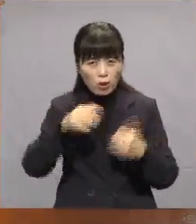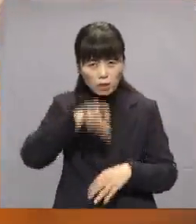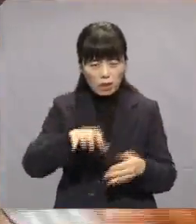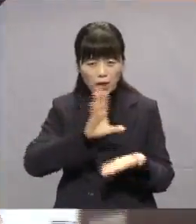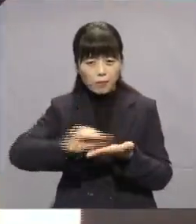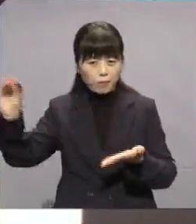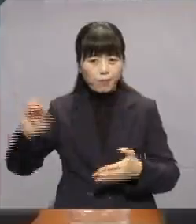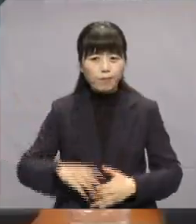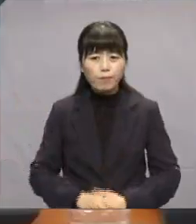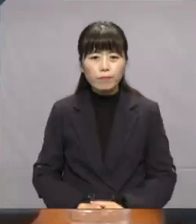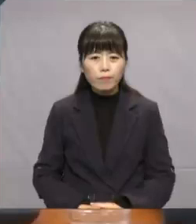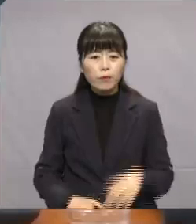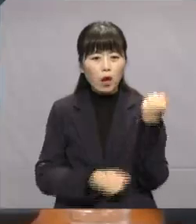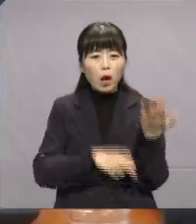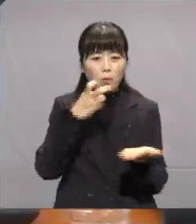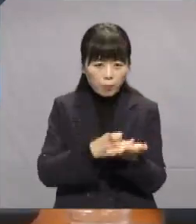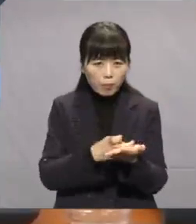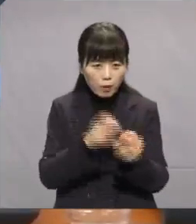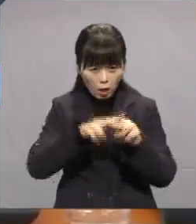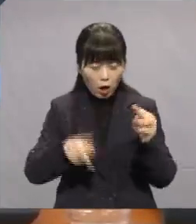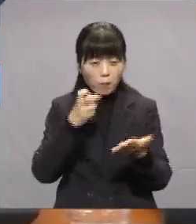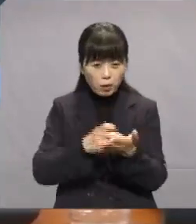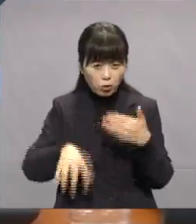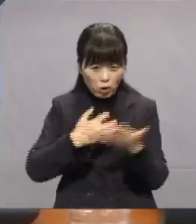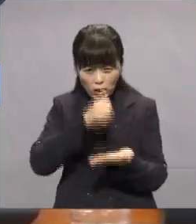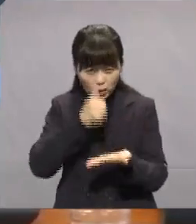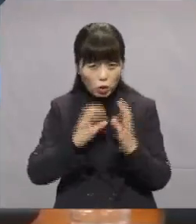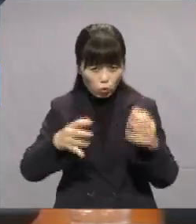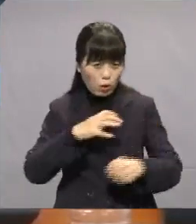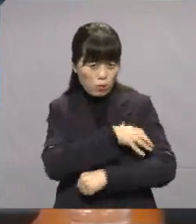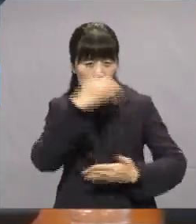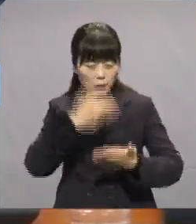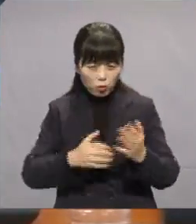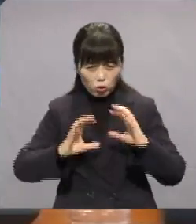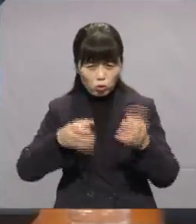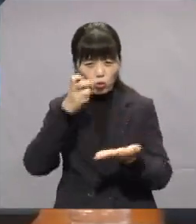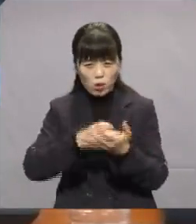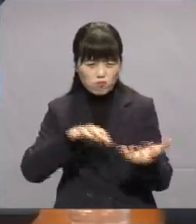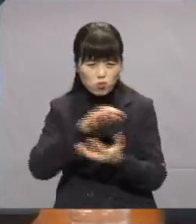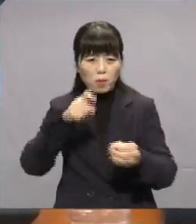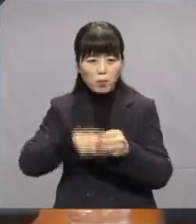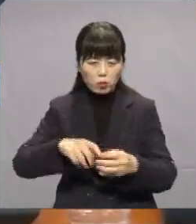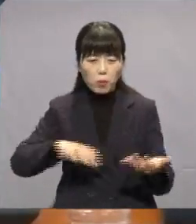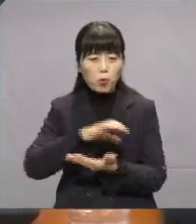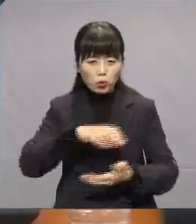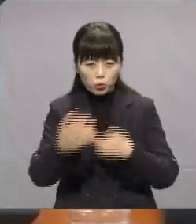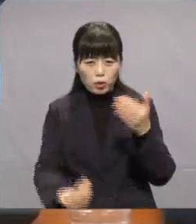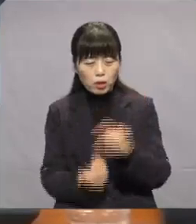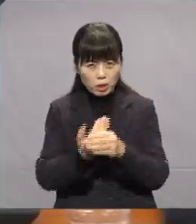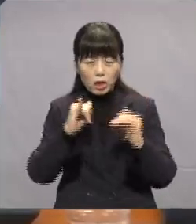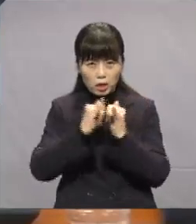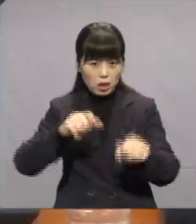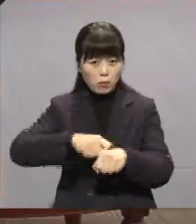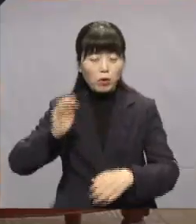퇴장했습니다. 형법상 내란죄는 국가 권력을 배제하거나 국헌 분란을 목적으로 폭동을 일으킨 자를